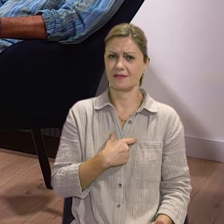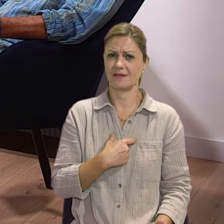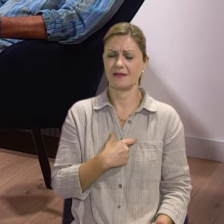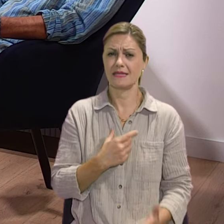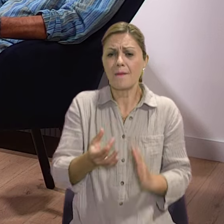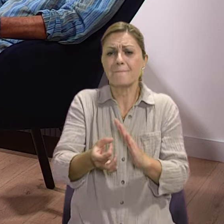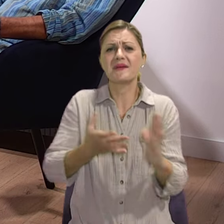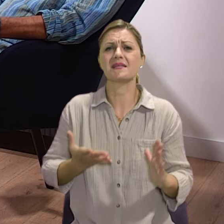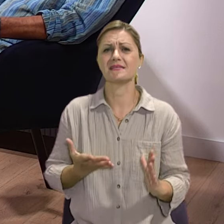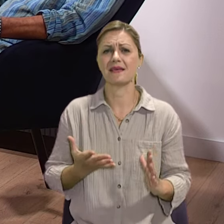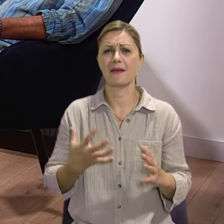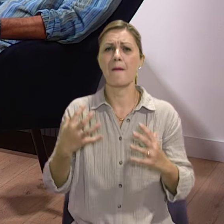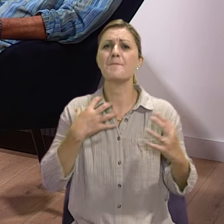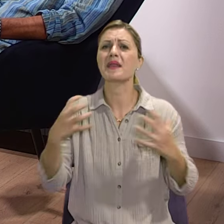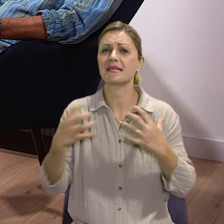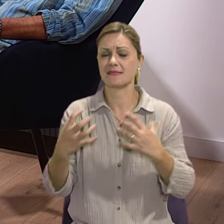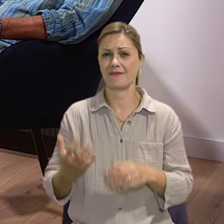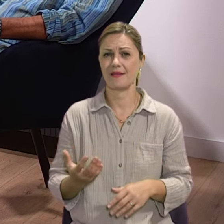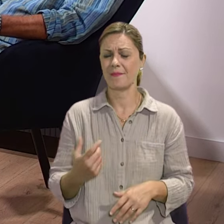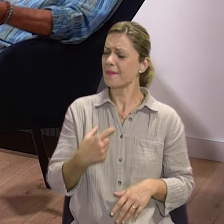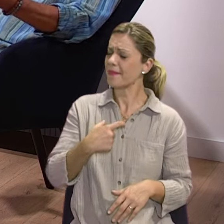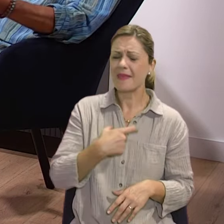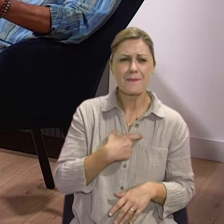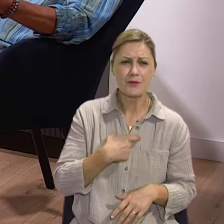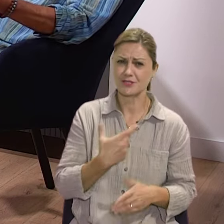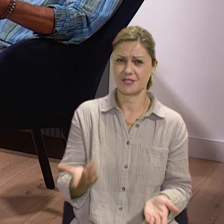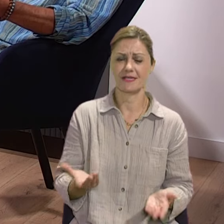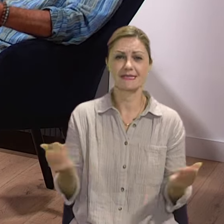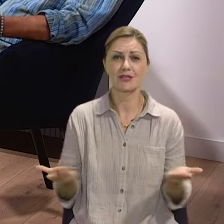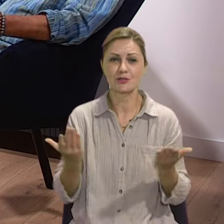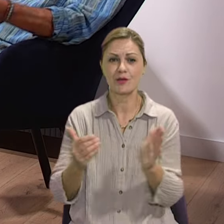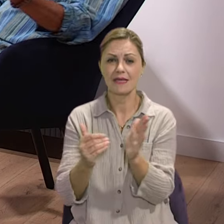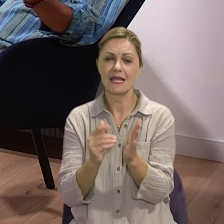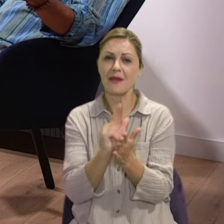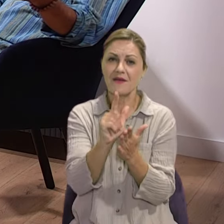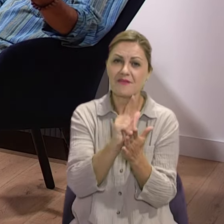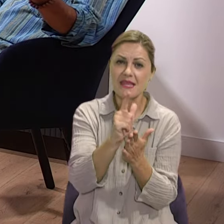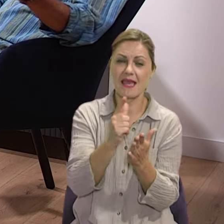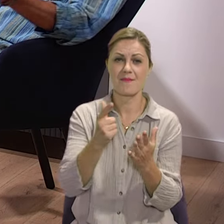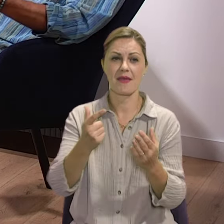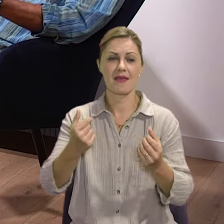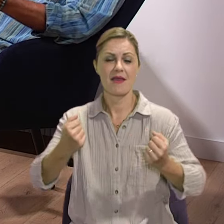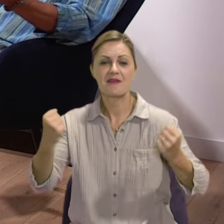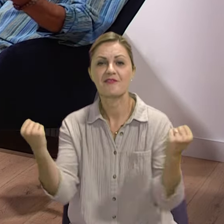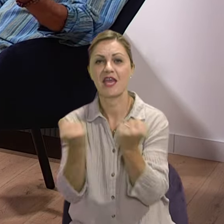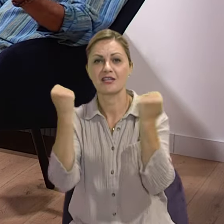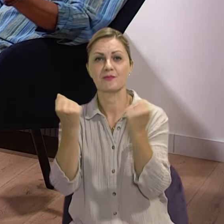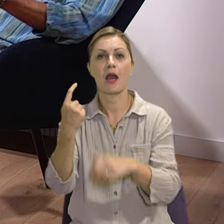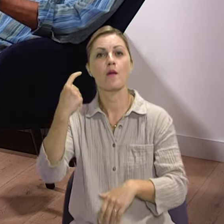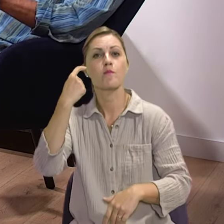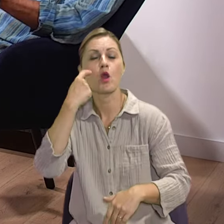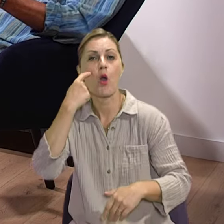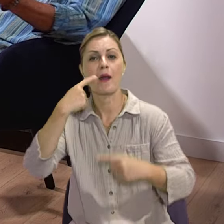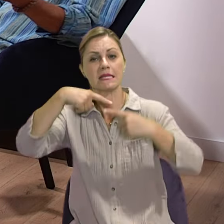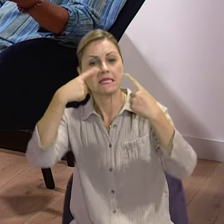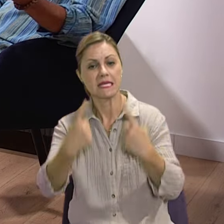Coca-Cola izvedbe i to ide. Ok, tako je. Ali on u njegovo doba, to ljudi